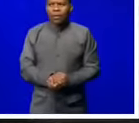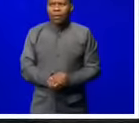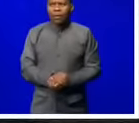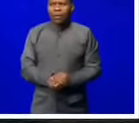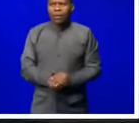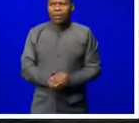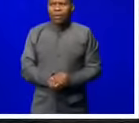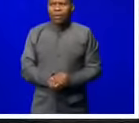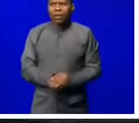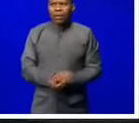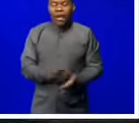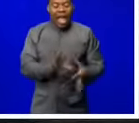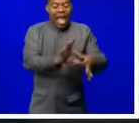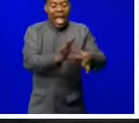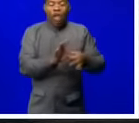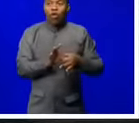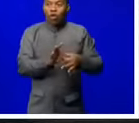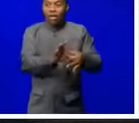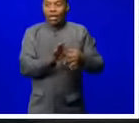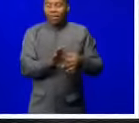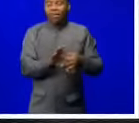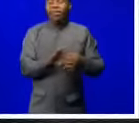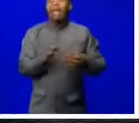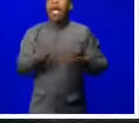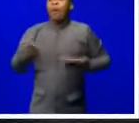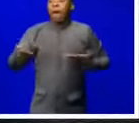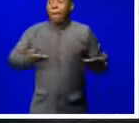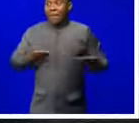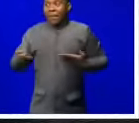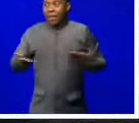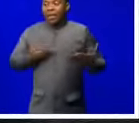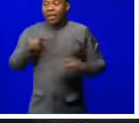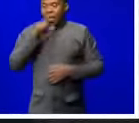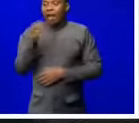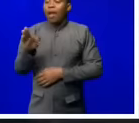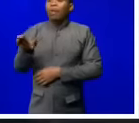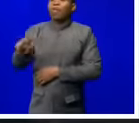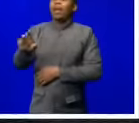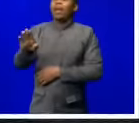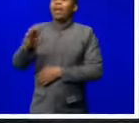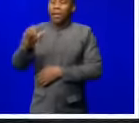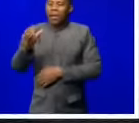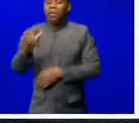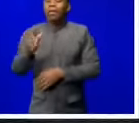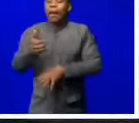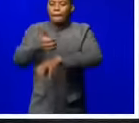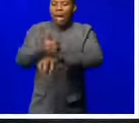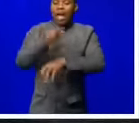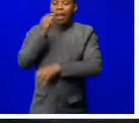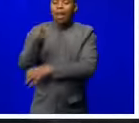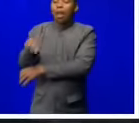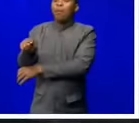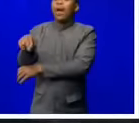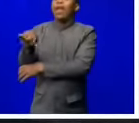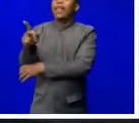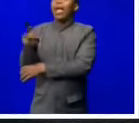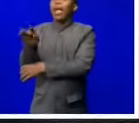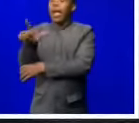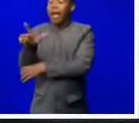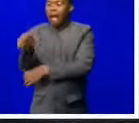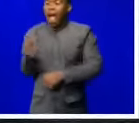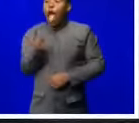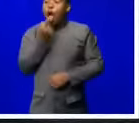Sihlalo wenhlangano yabo somabhizinisi bemdzabo esifundzeni sakahoho Johannes Manikela uthi sebacalile bosomabhizinisi